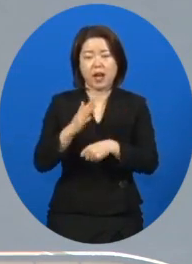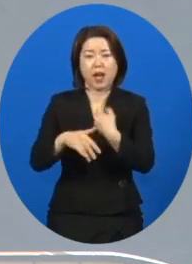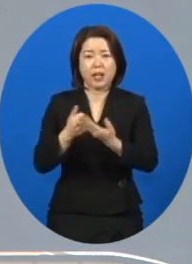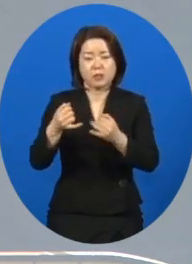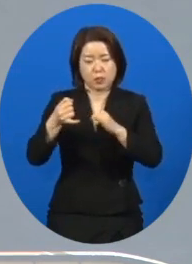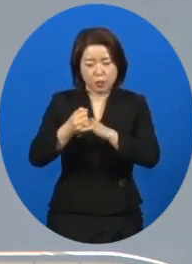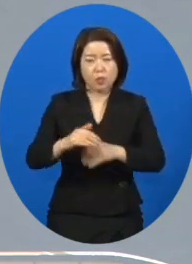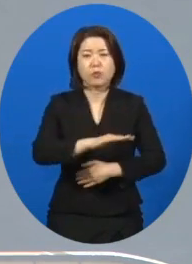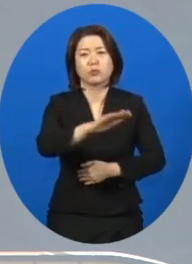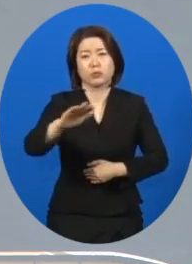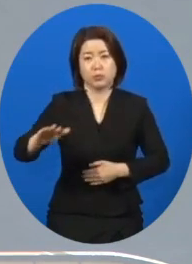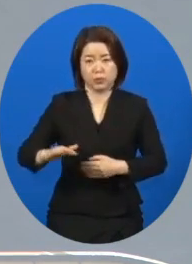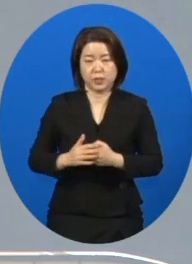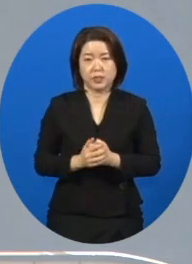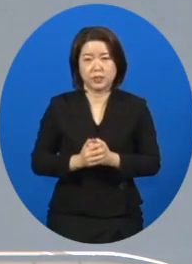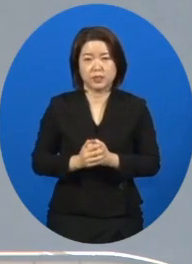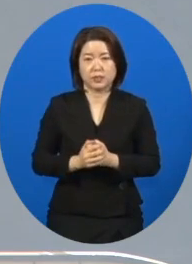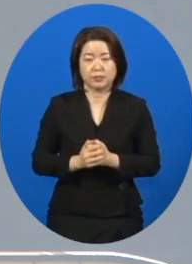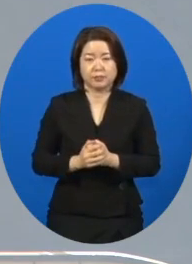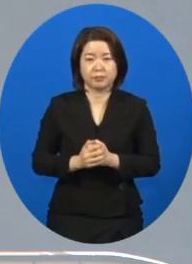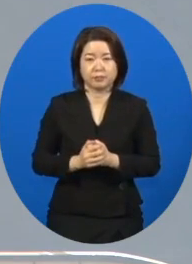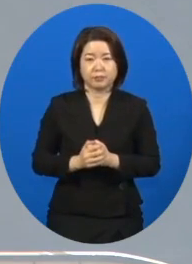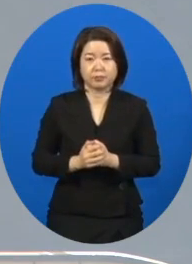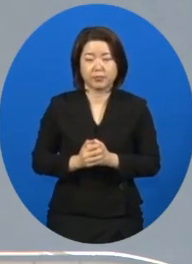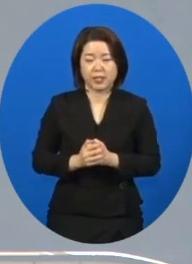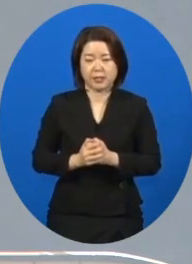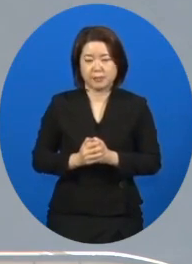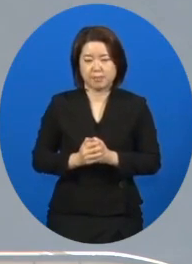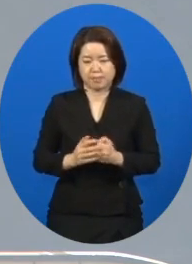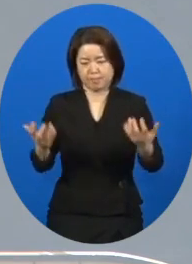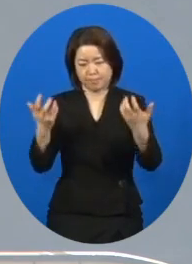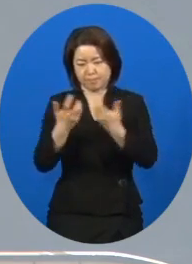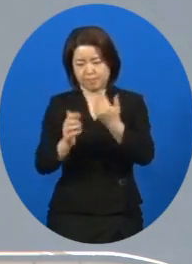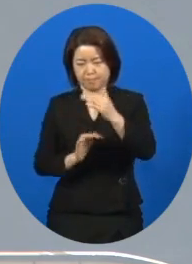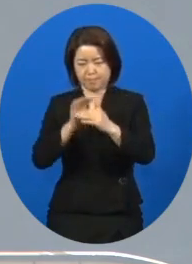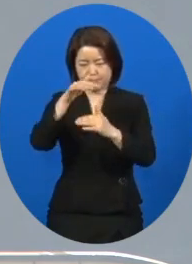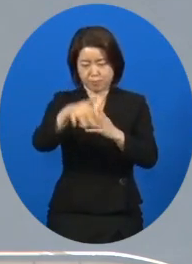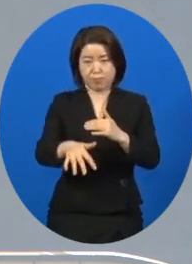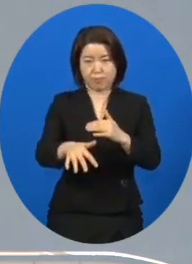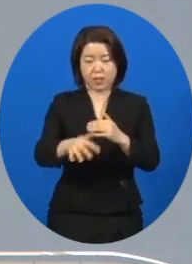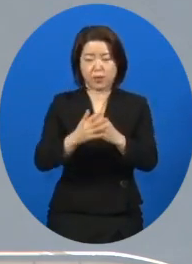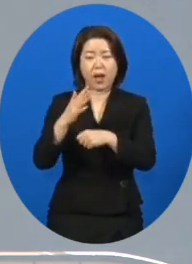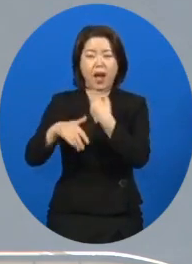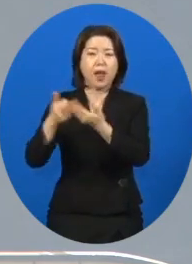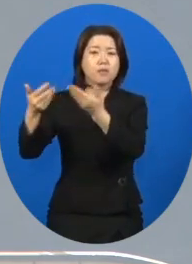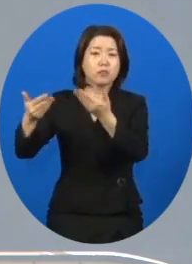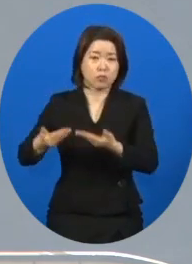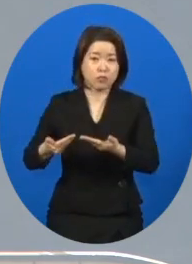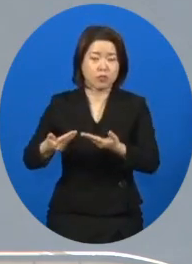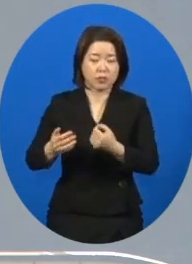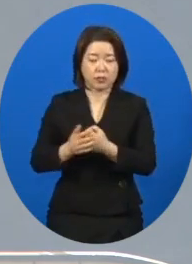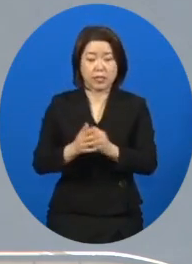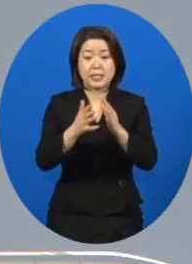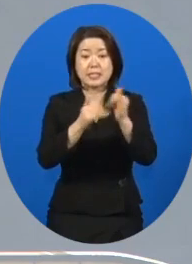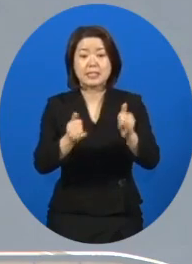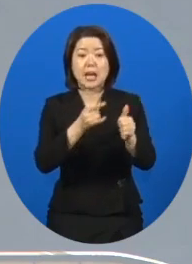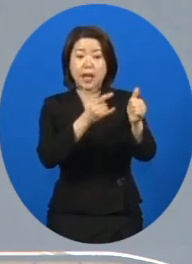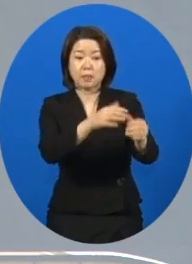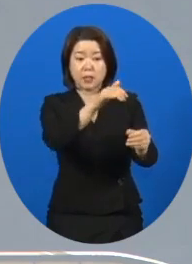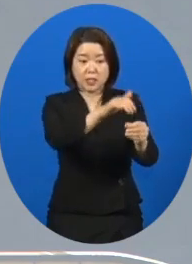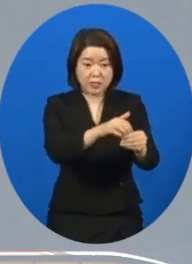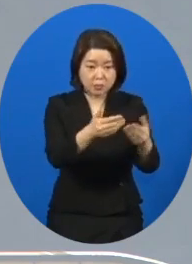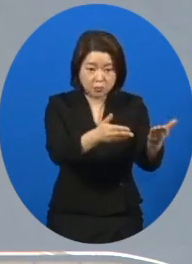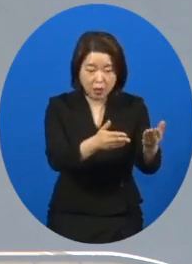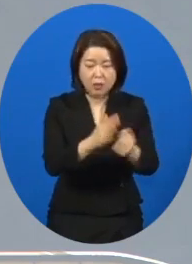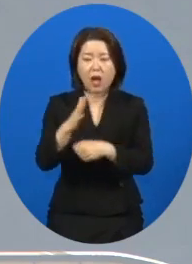반드시 우리를 이렇게 넘치게 하나님이 주세요. 사람에게 심고 하나님이